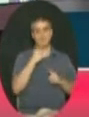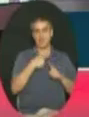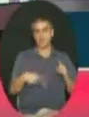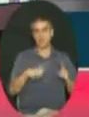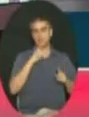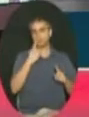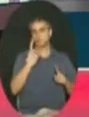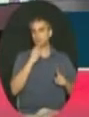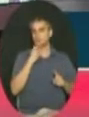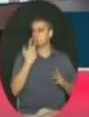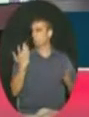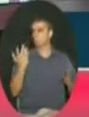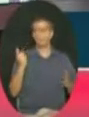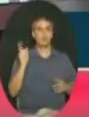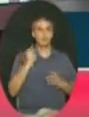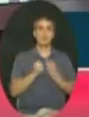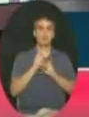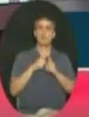חצי שנה, שנה,